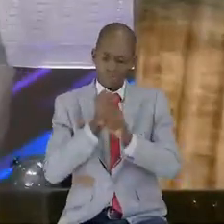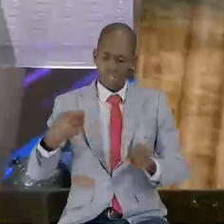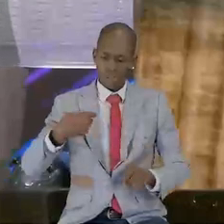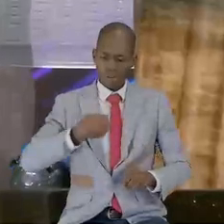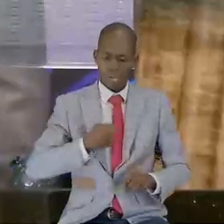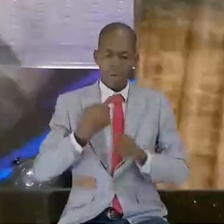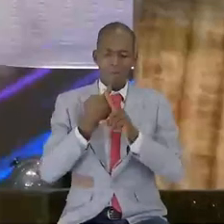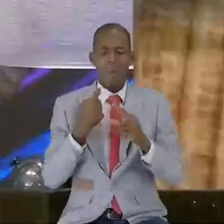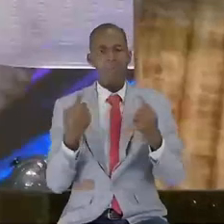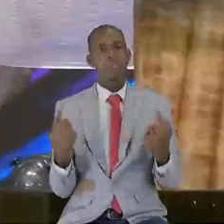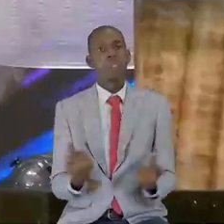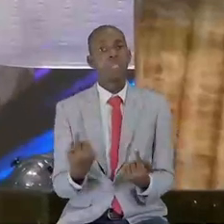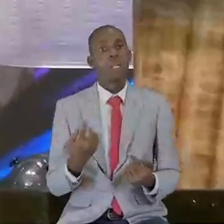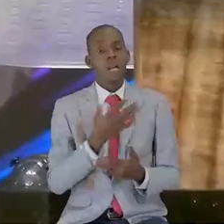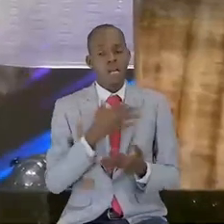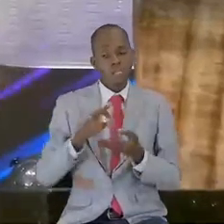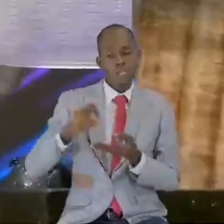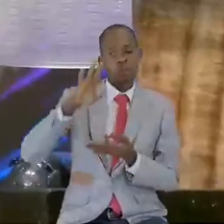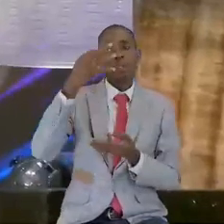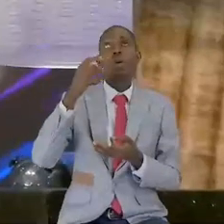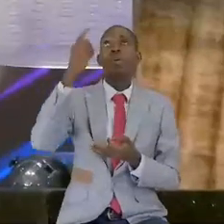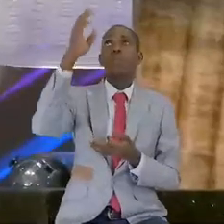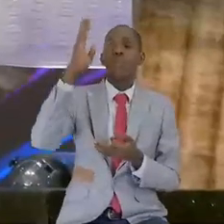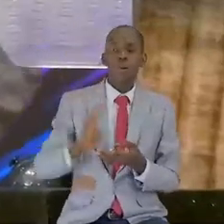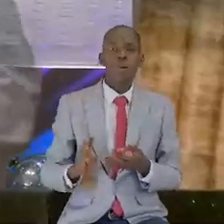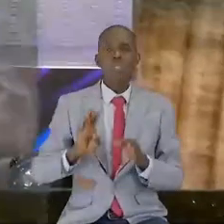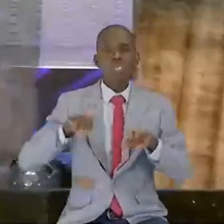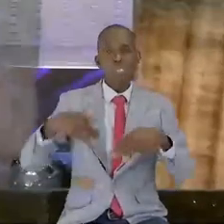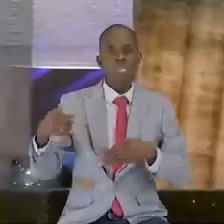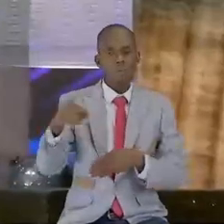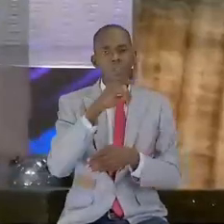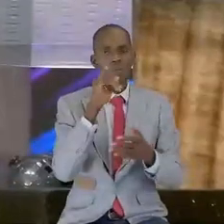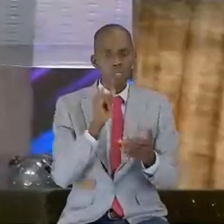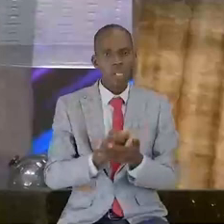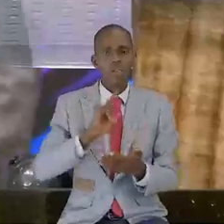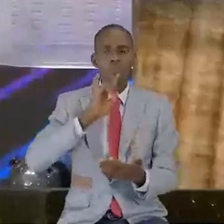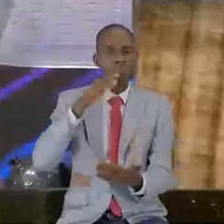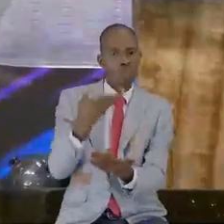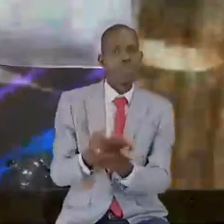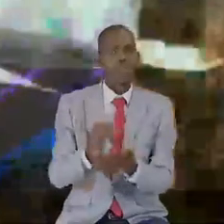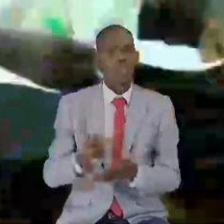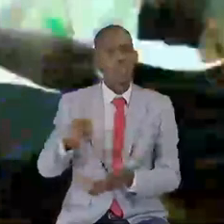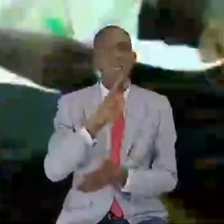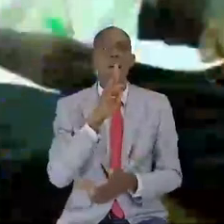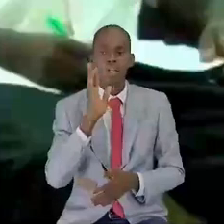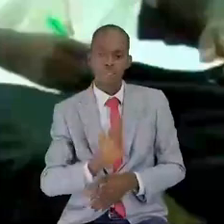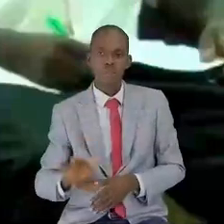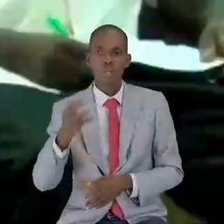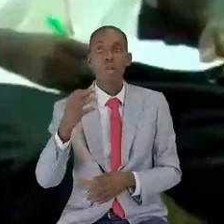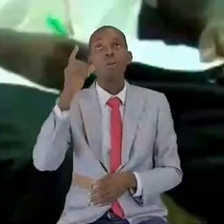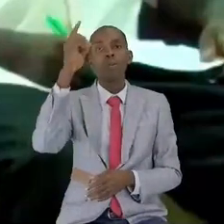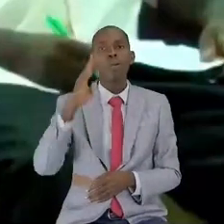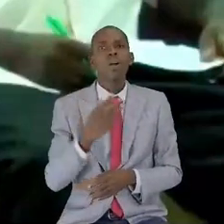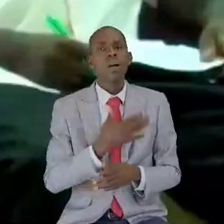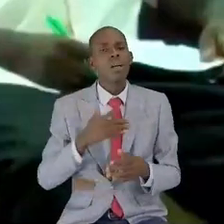péché. Et l'Esprit de Dieu rendait témoignage à leur cœur qu'ils étaient enfants de Dieu. Maintenant,